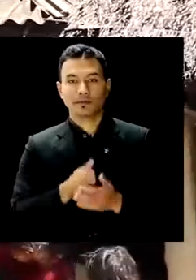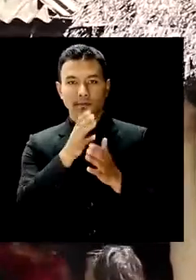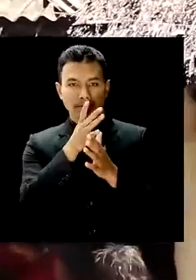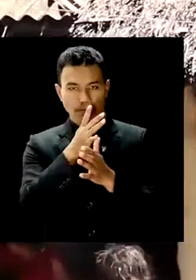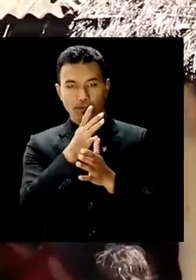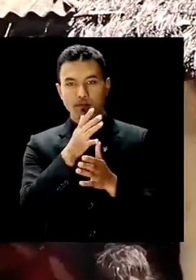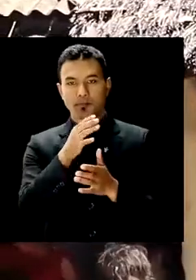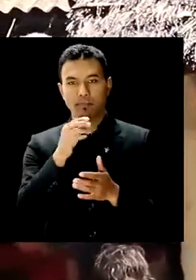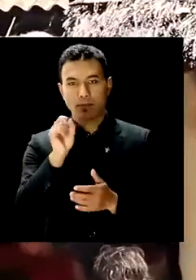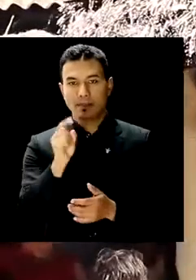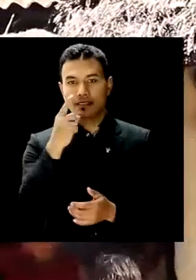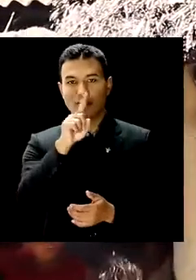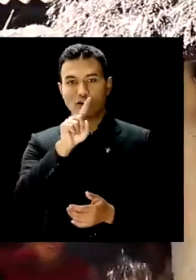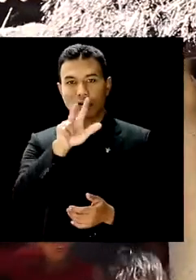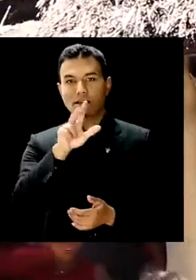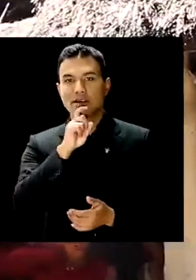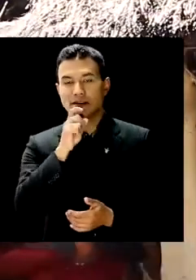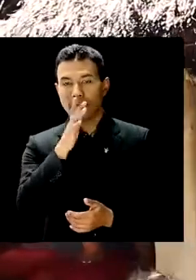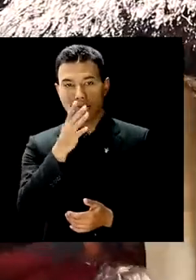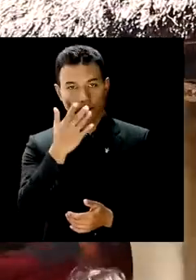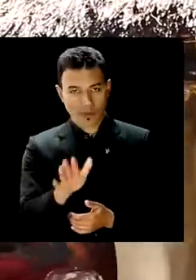बिहा भेला बैशाख 18 बिहा भेलै,